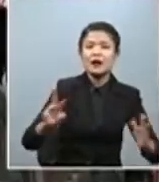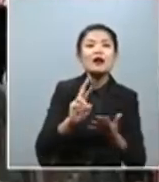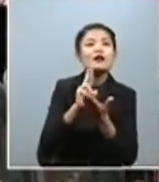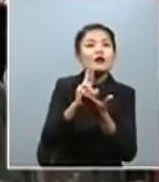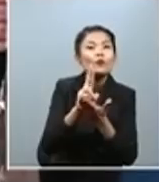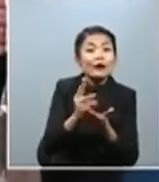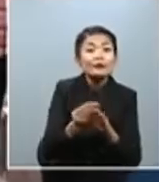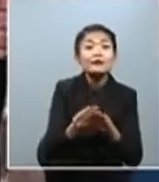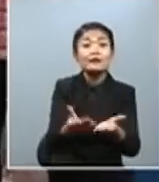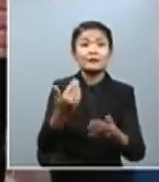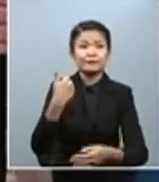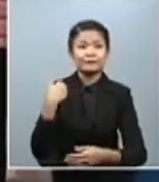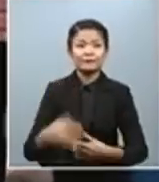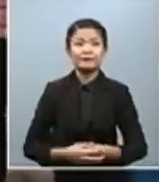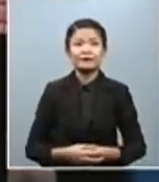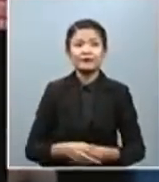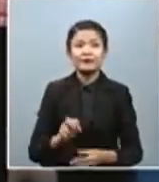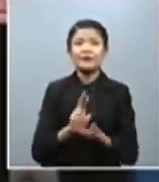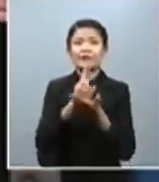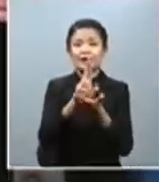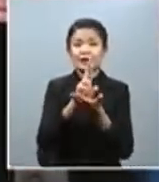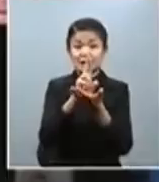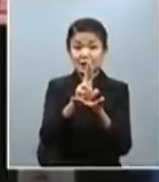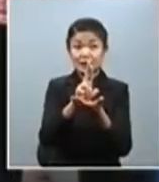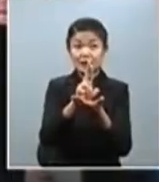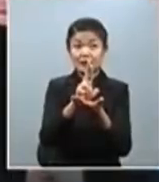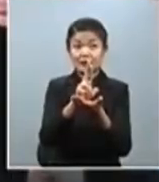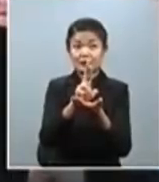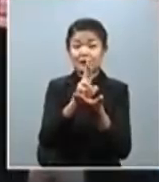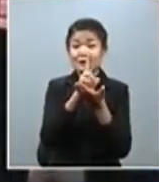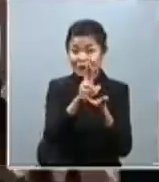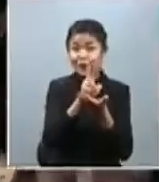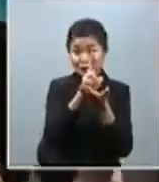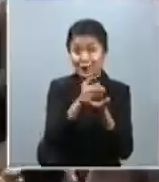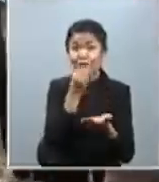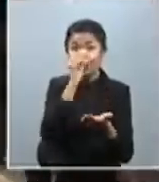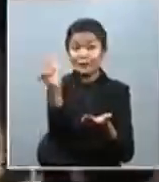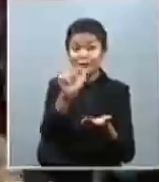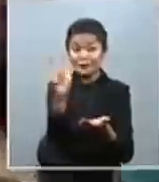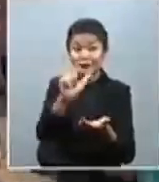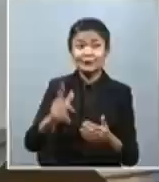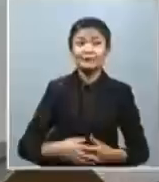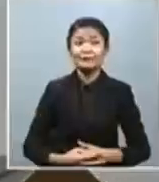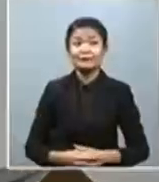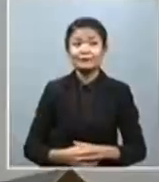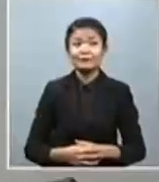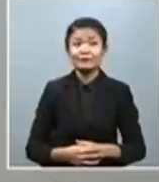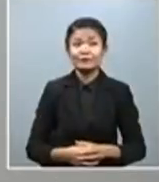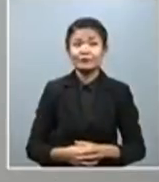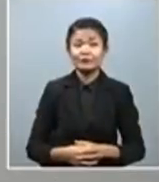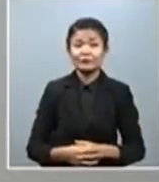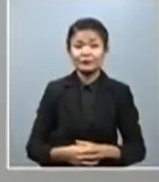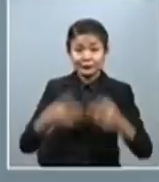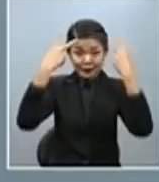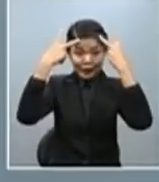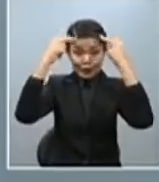สี ่นี่คือรางวัลพอเทืองนี่คือรางวัลพอเทือง โอ้ยตายแล้วนายก